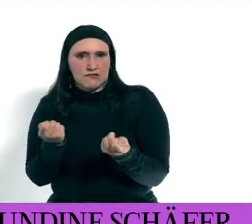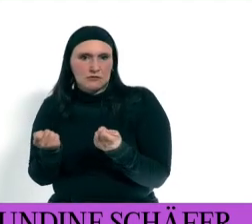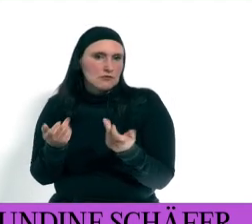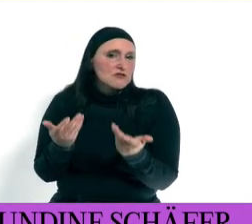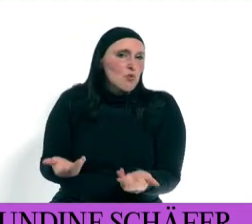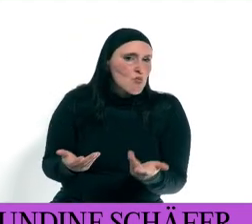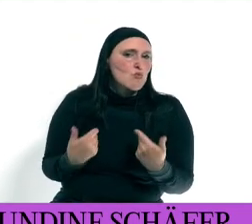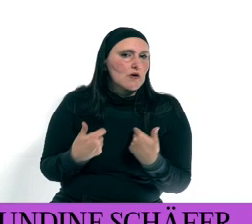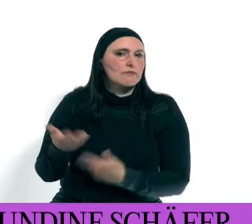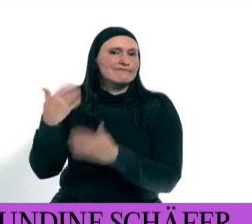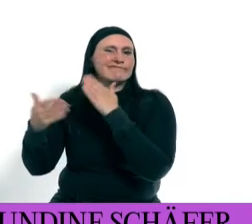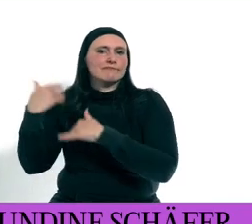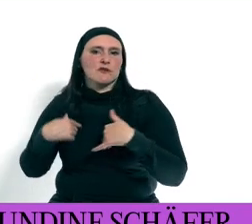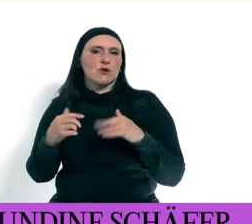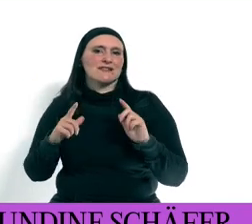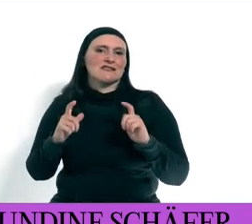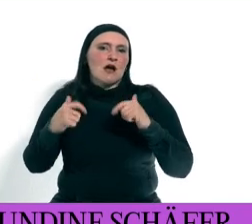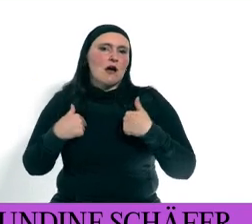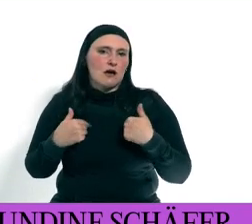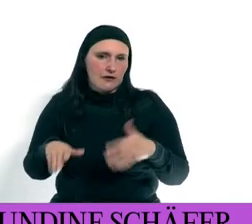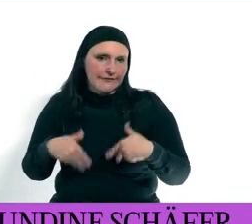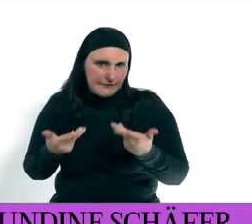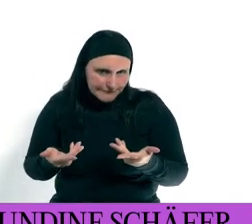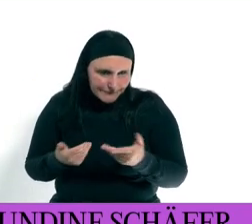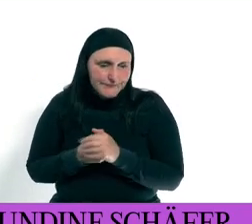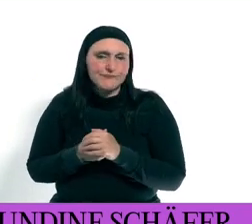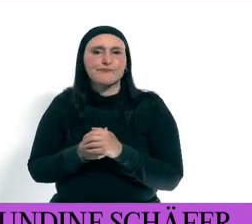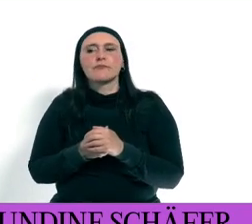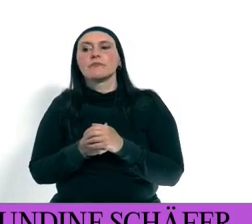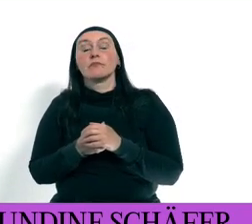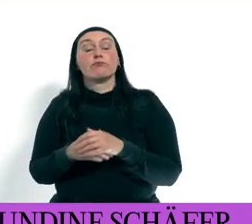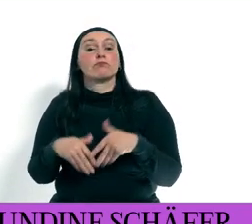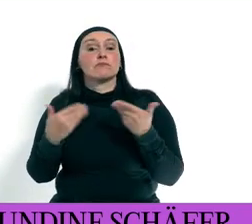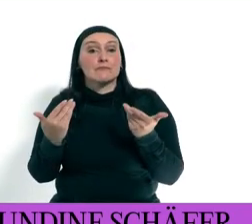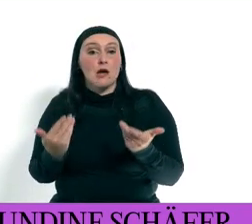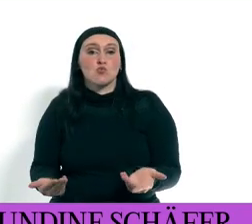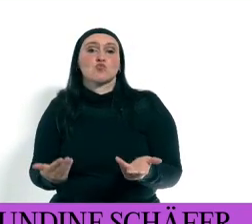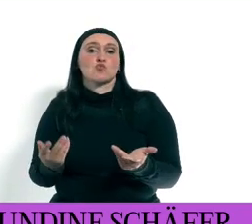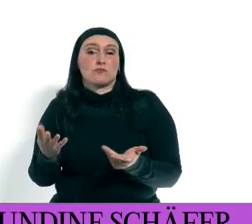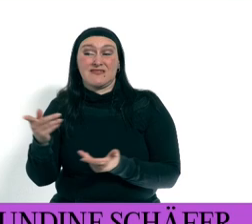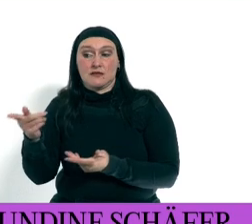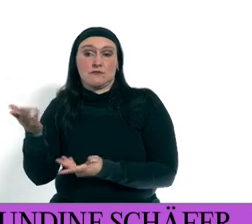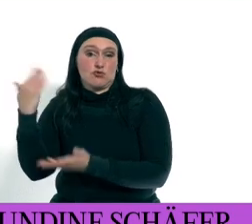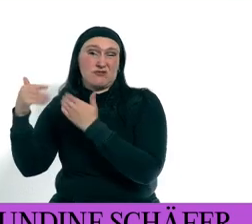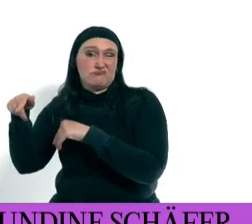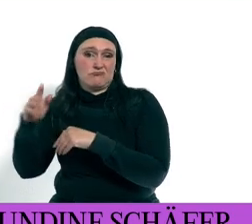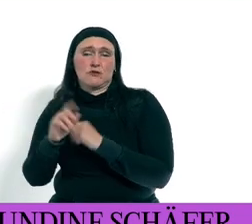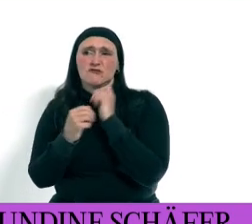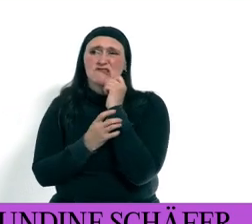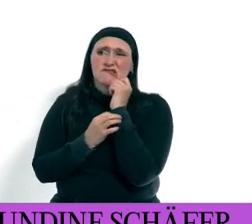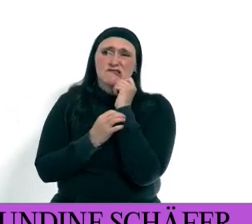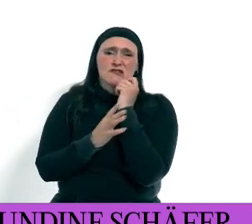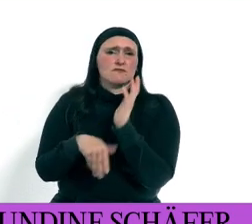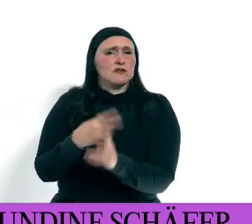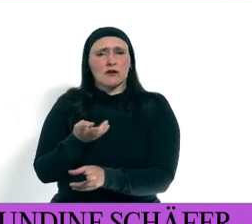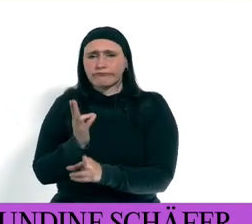damit um? Because we then thought, okay, we now need to find a space which is more sustainable. Wir wurden uns bewusst in